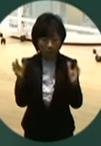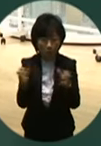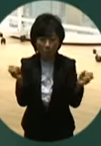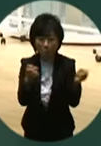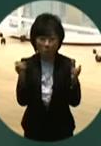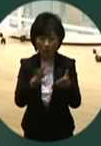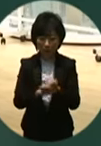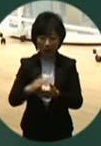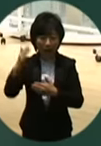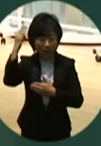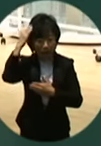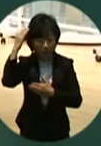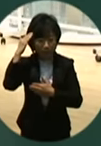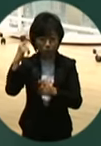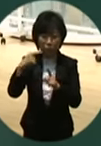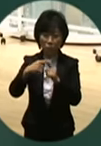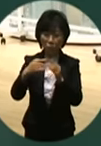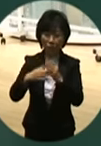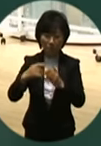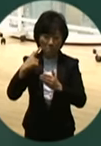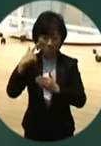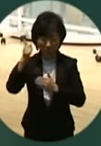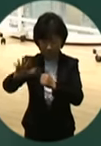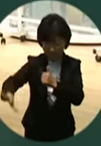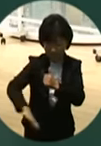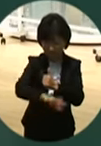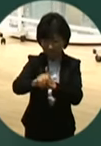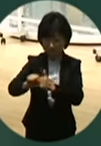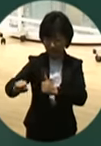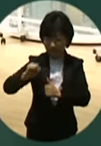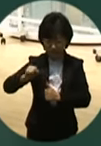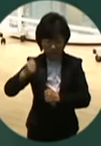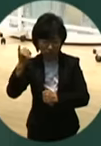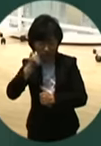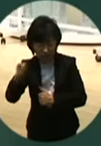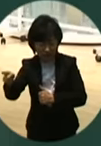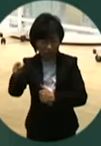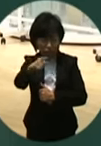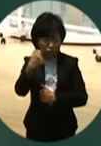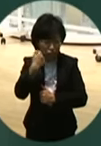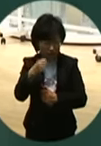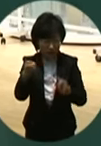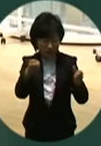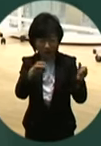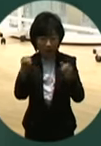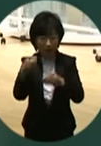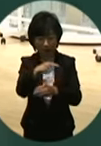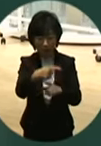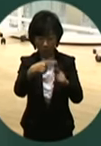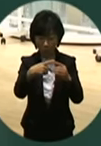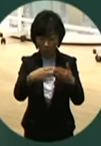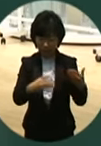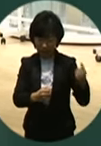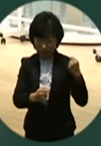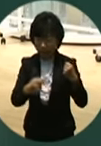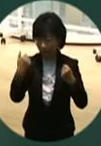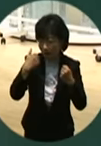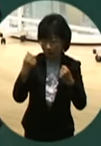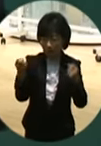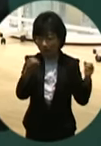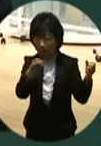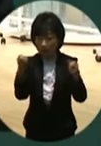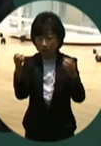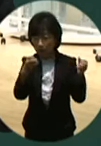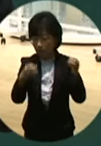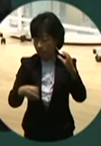뭐 누가 뭐 이것도 이런 얘기를 계속 하는 거예요. But then the most prominent topic inside the school was that whenever